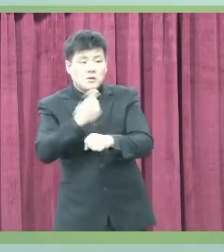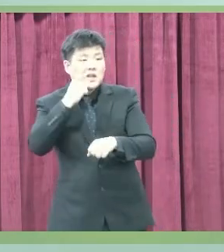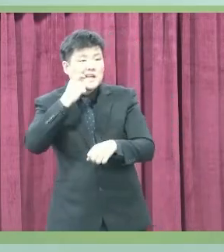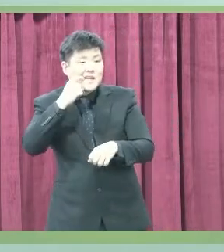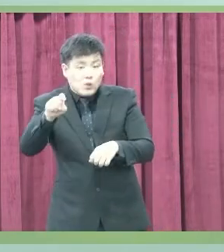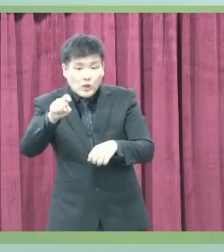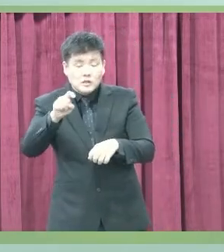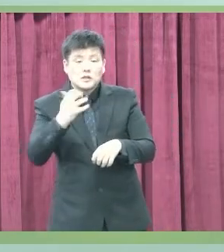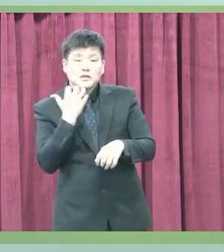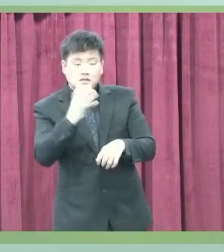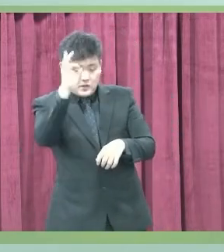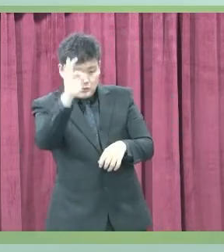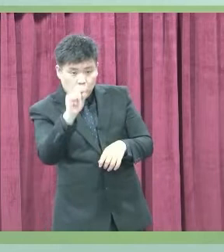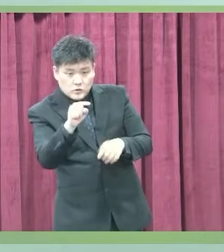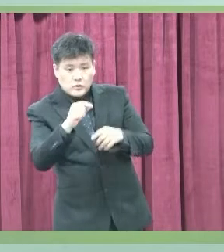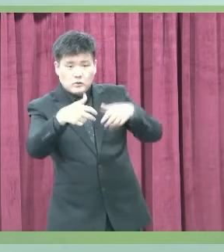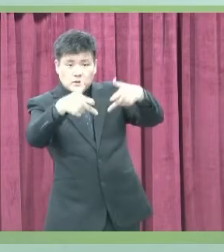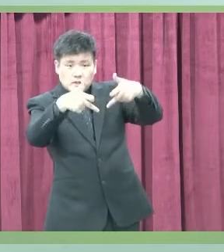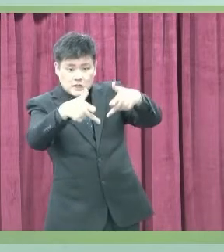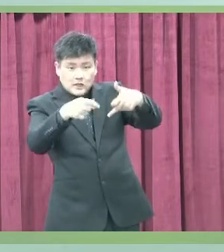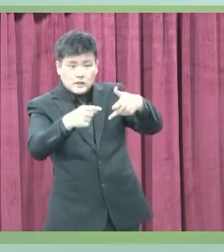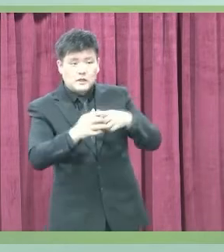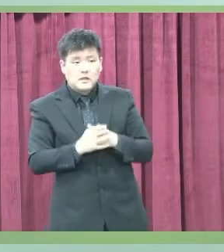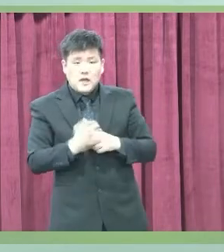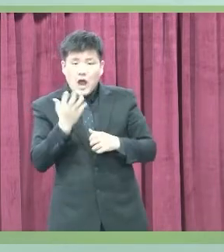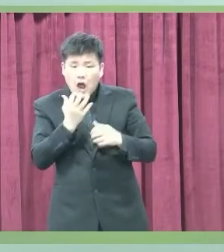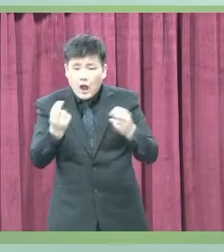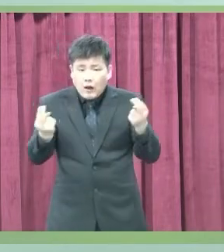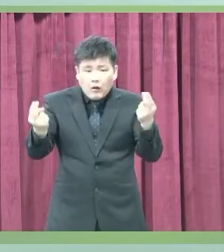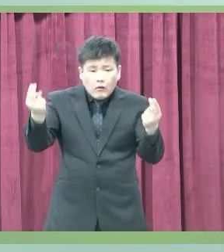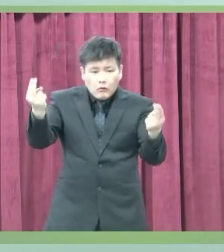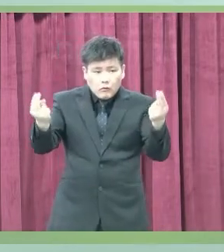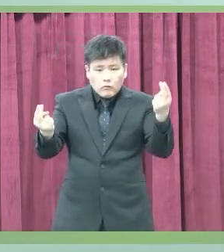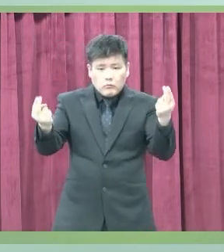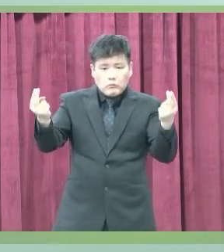조금 보시면 장애인들이 보시면 비장애인에 비해서